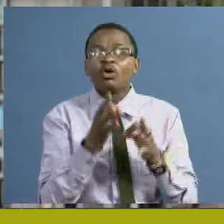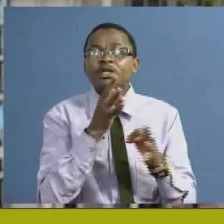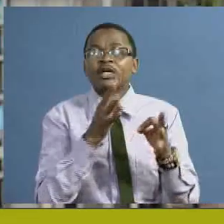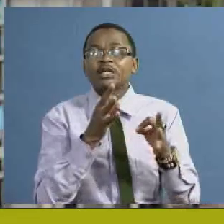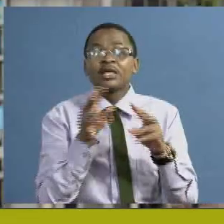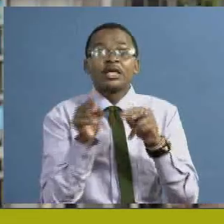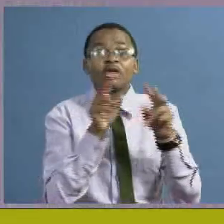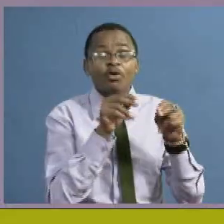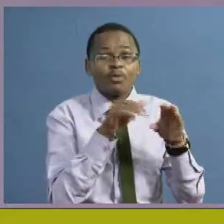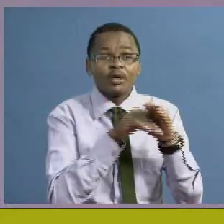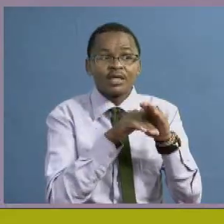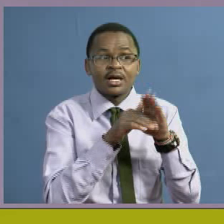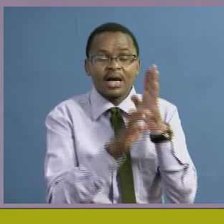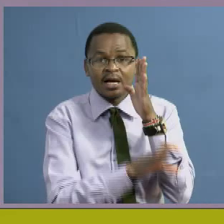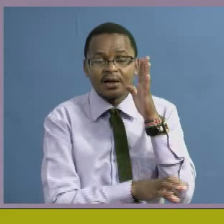wa kawaida nchini.